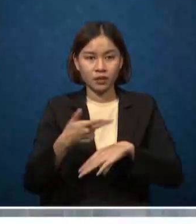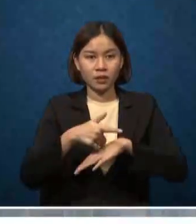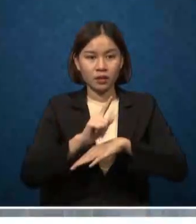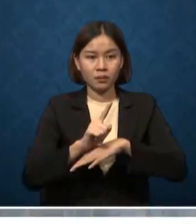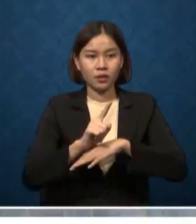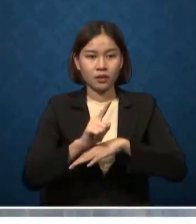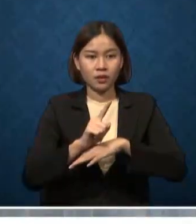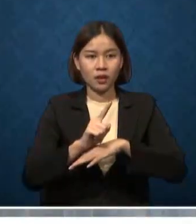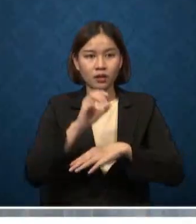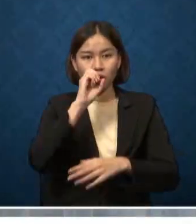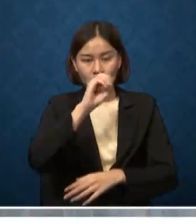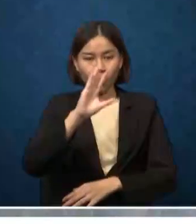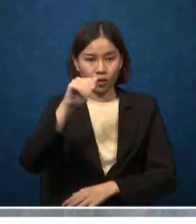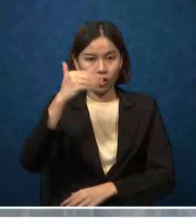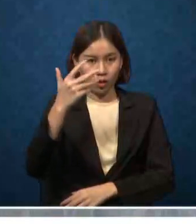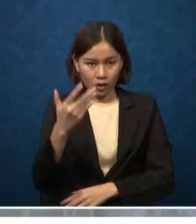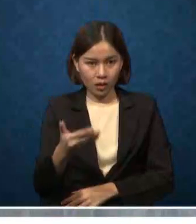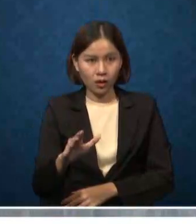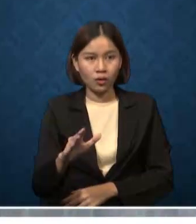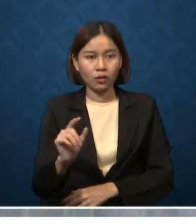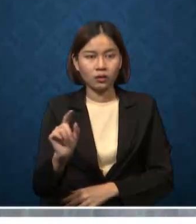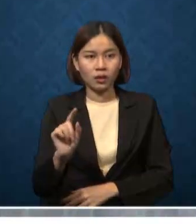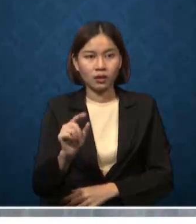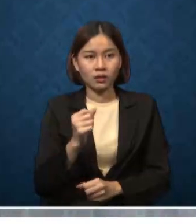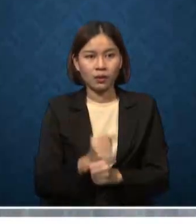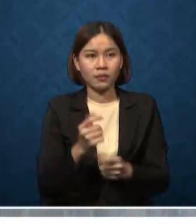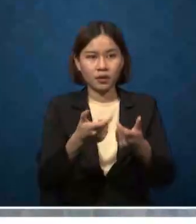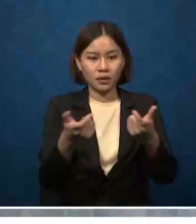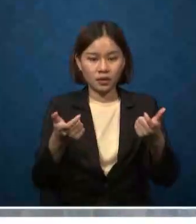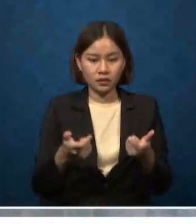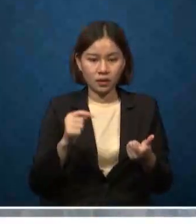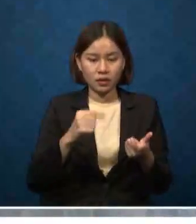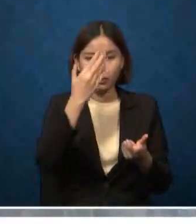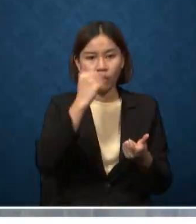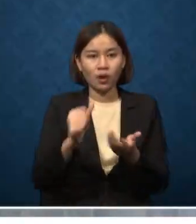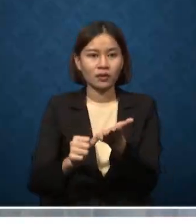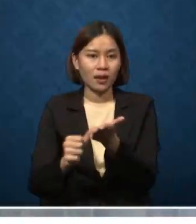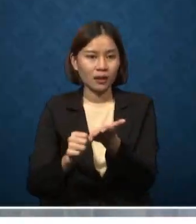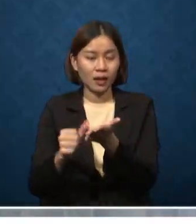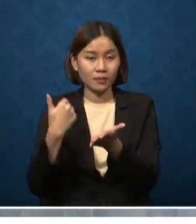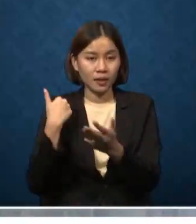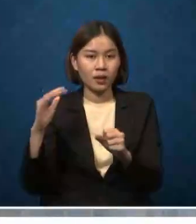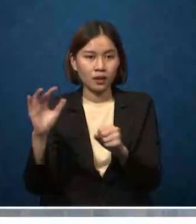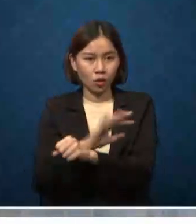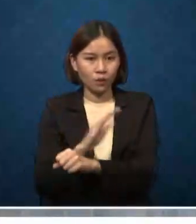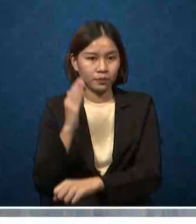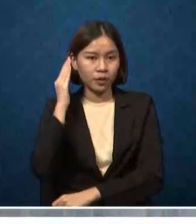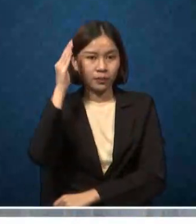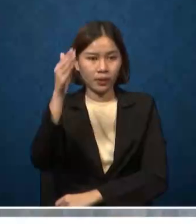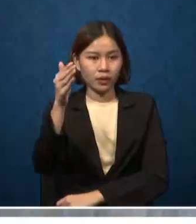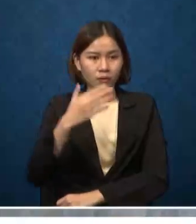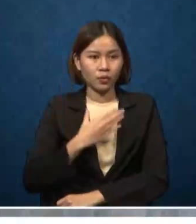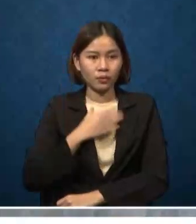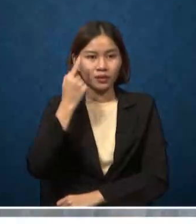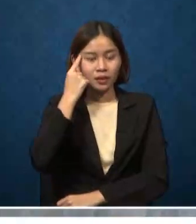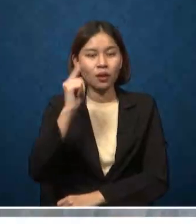แจ้งตอนแรกไปแล้วว่าเป็นทำเอกสารแบบนี้เพื่อจะมีการปรับปรุงให้สมบูรณ์ต่อไปนะครับซึ่งผม